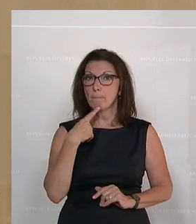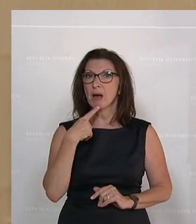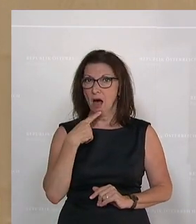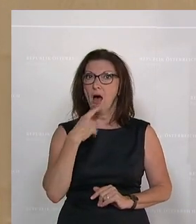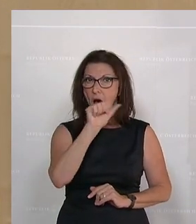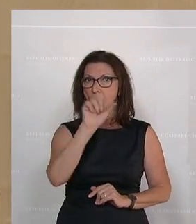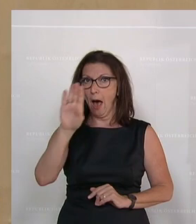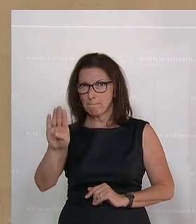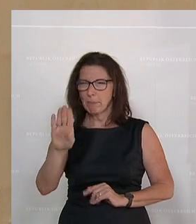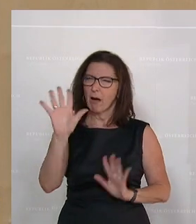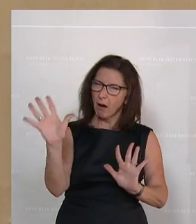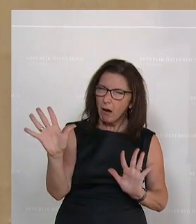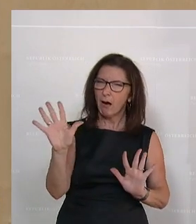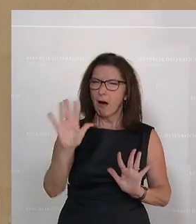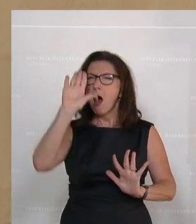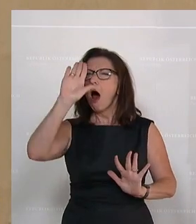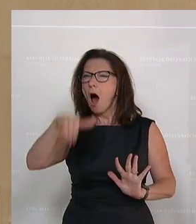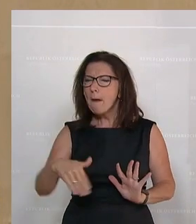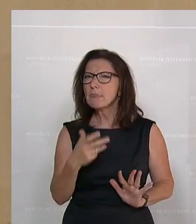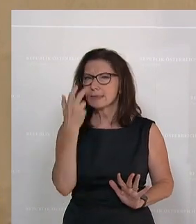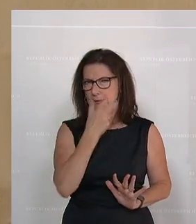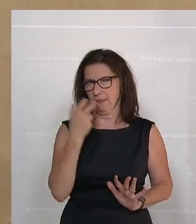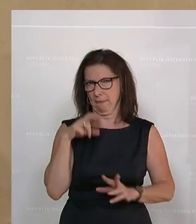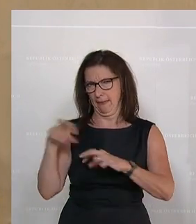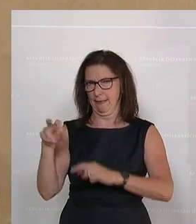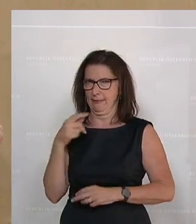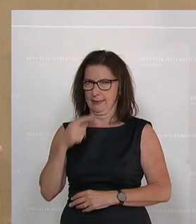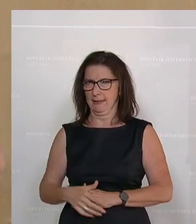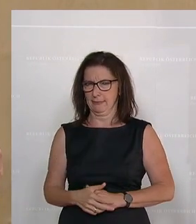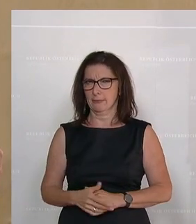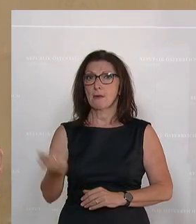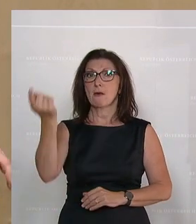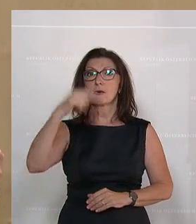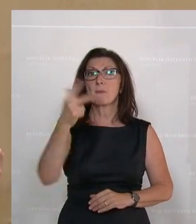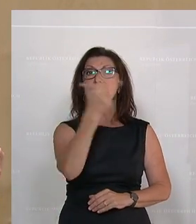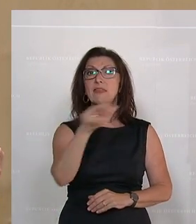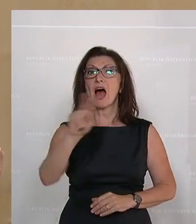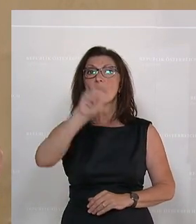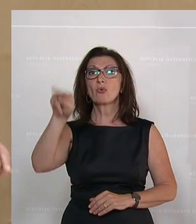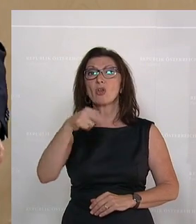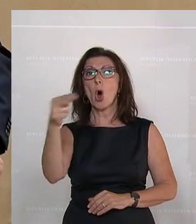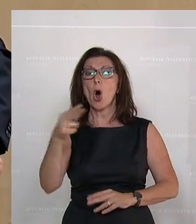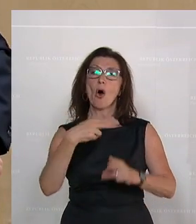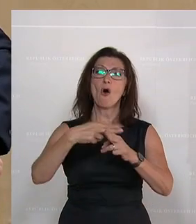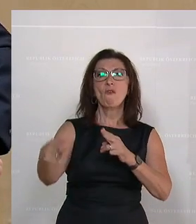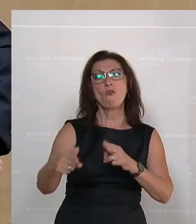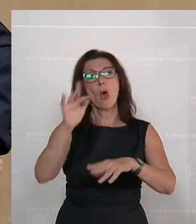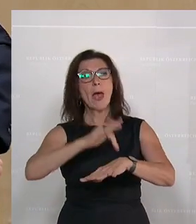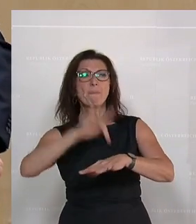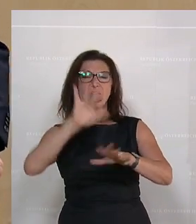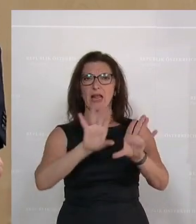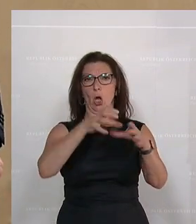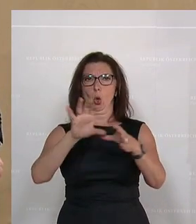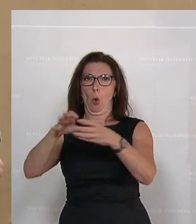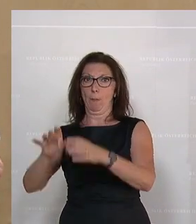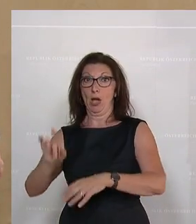eine gewisse unschärfe drin ab september sagt uns die regierung kommen dann 300 euro für bullen haben gruppen unter machen sind der nächsten